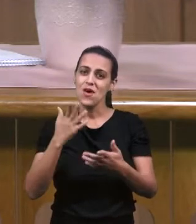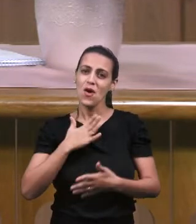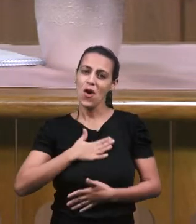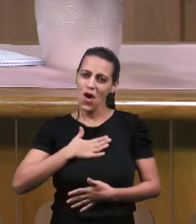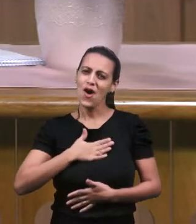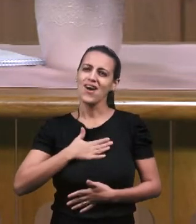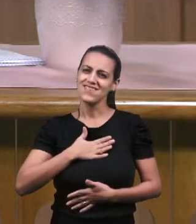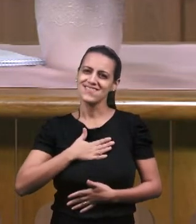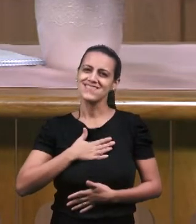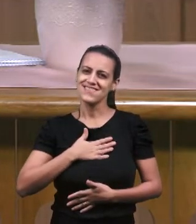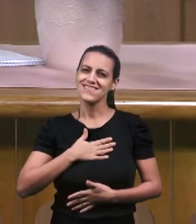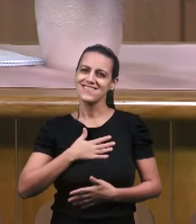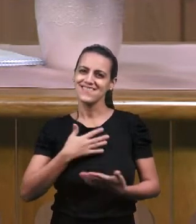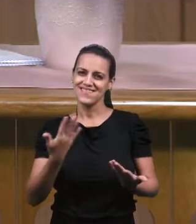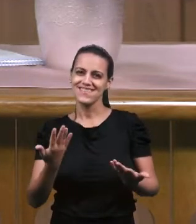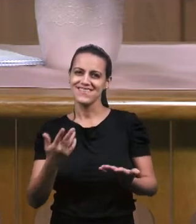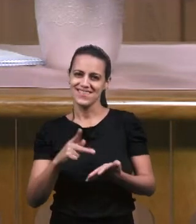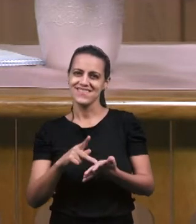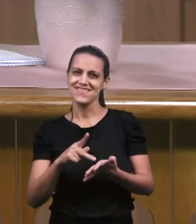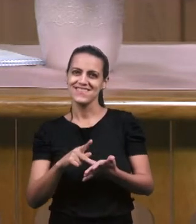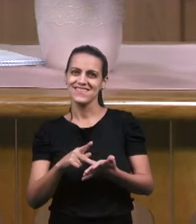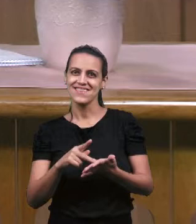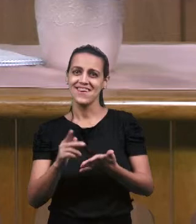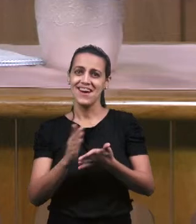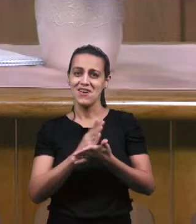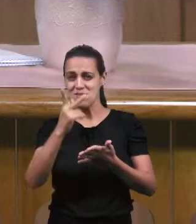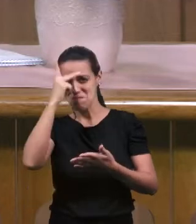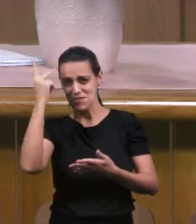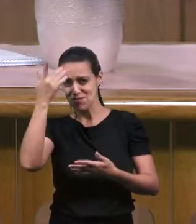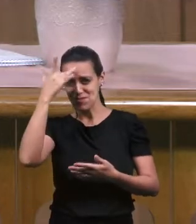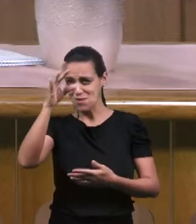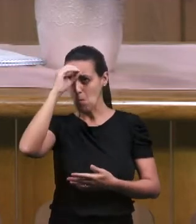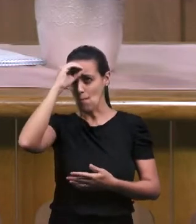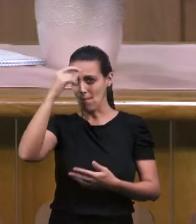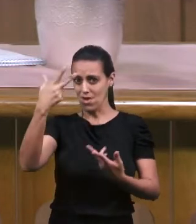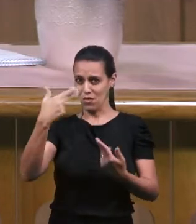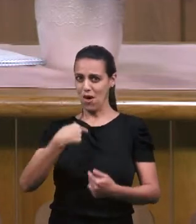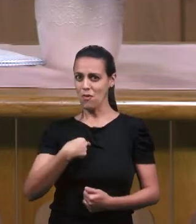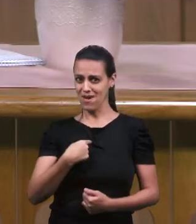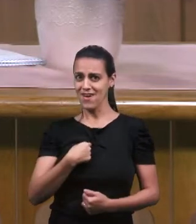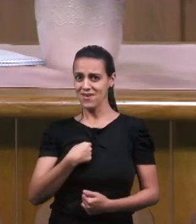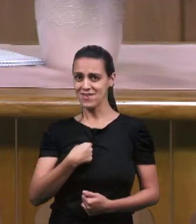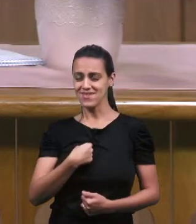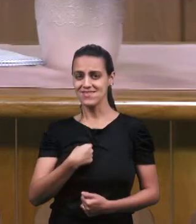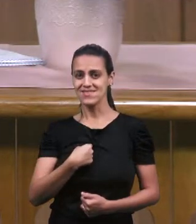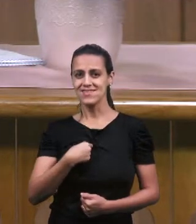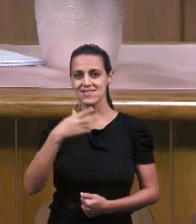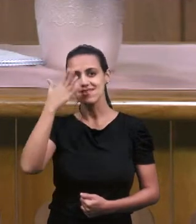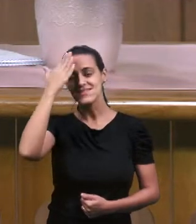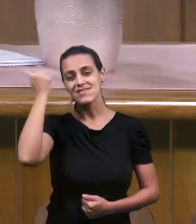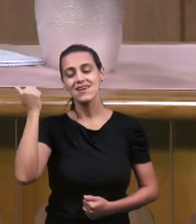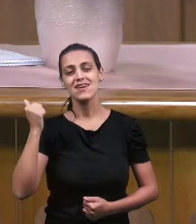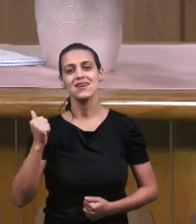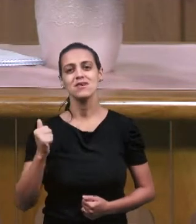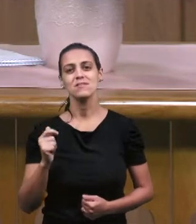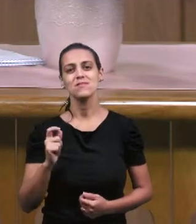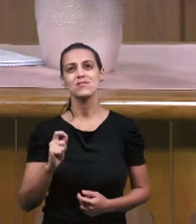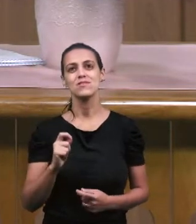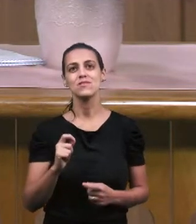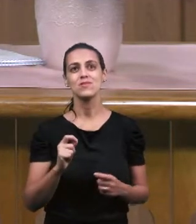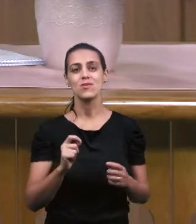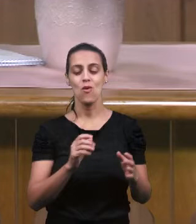Mais les personnes, elles aiment bien d'entendre un peu plus. Il y a quelques-uns qui ne comprennent rien comme moi, mais